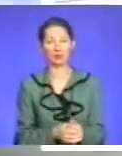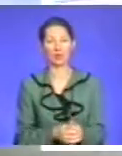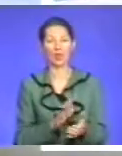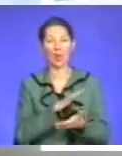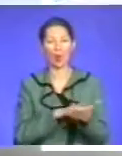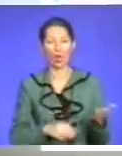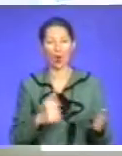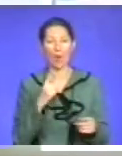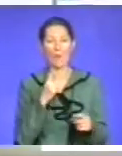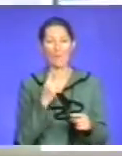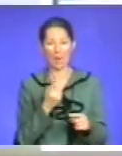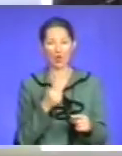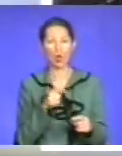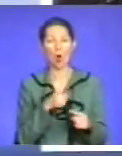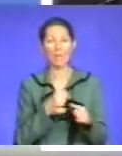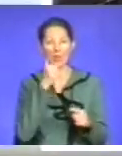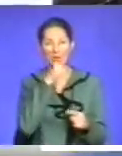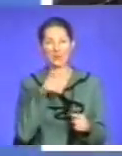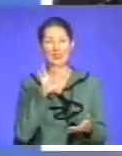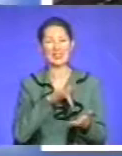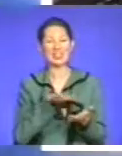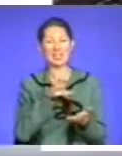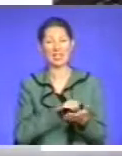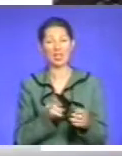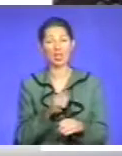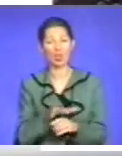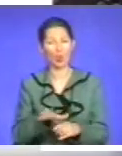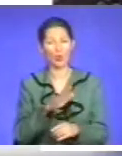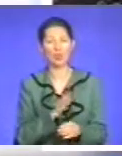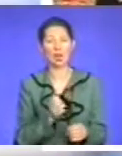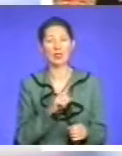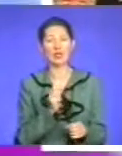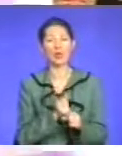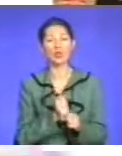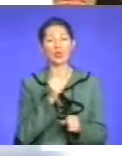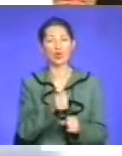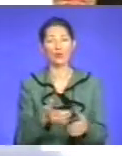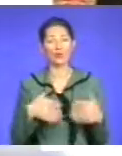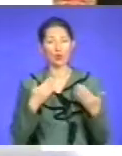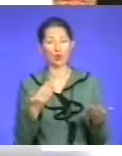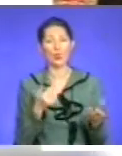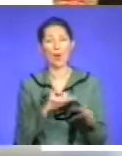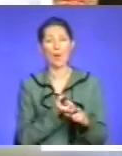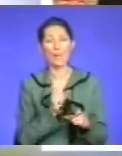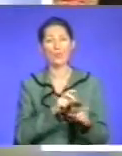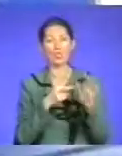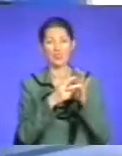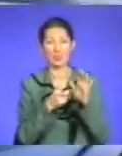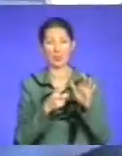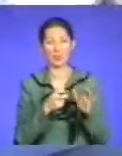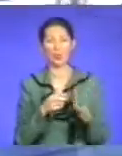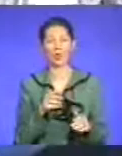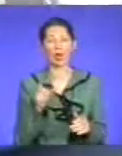Протягом першого півріччя цього року до центрів зайнятості Тернопільщини за працевлаштуванням звернулися понад 18 тисяч осіб.